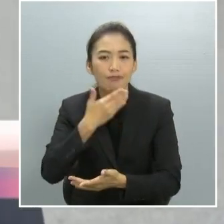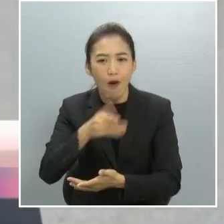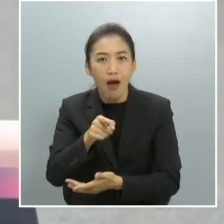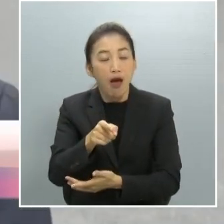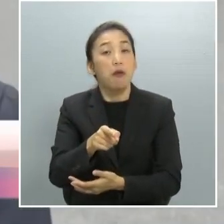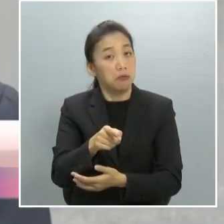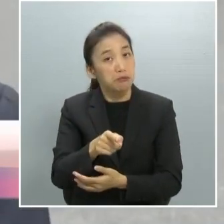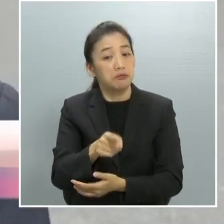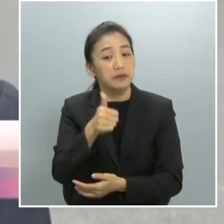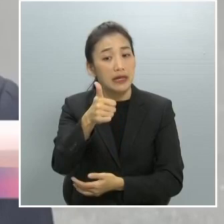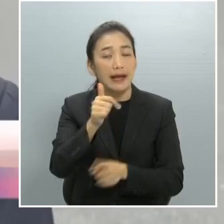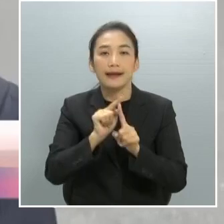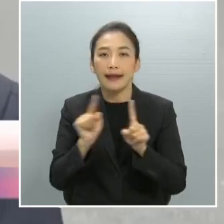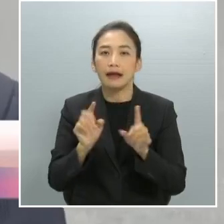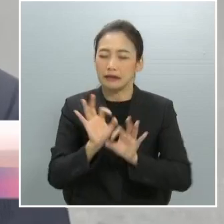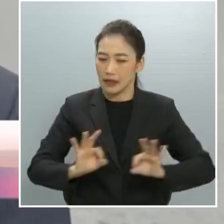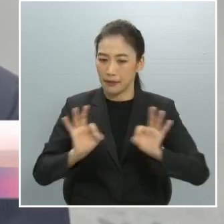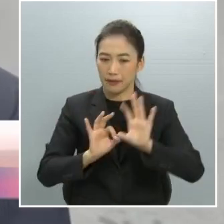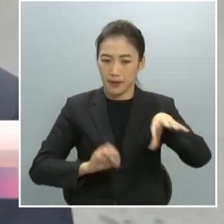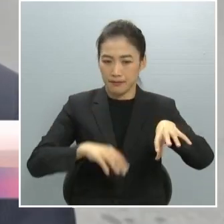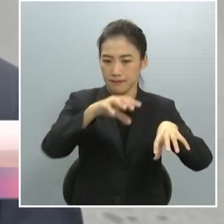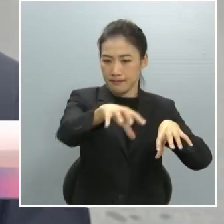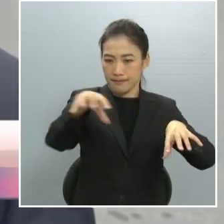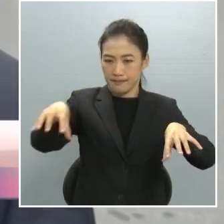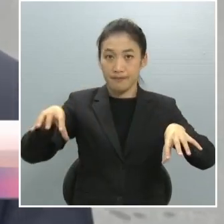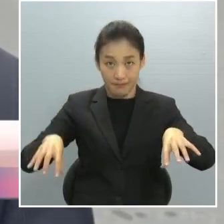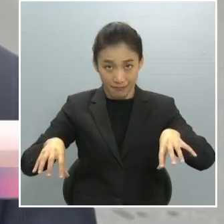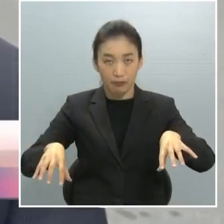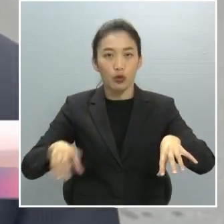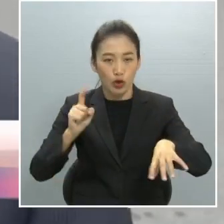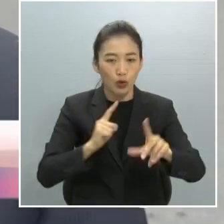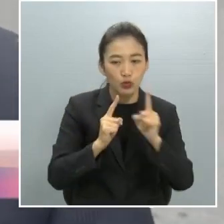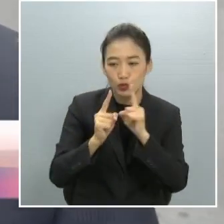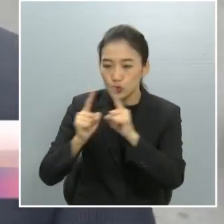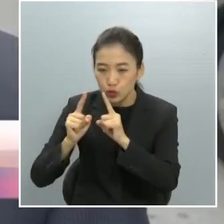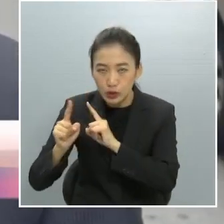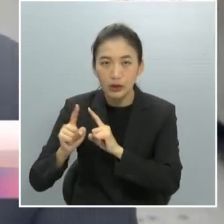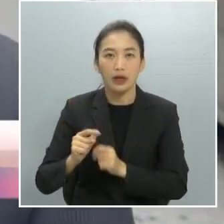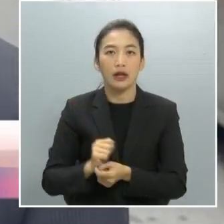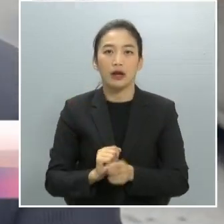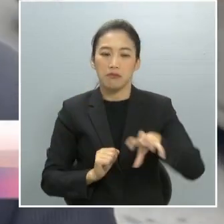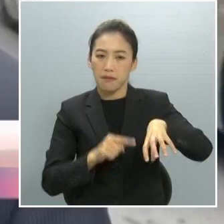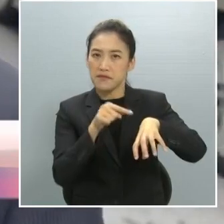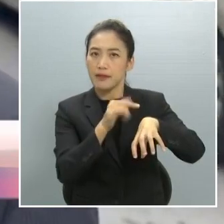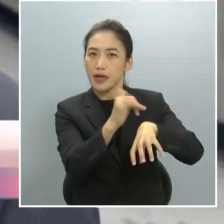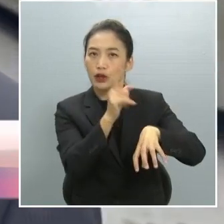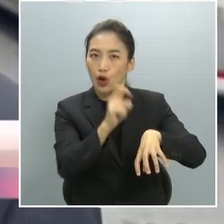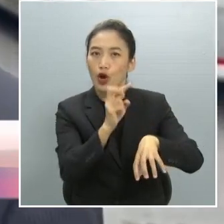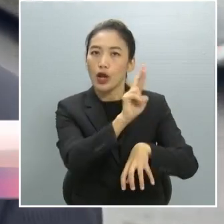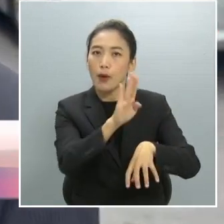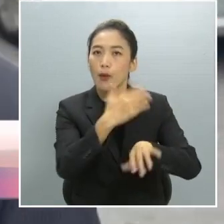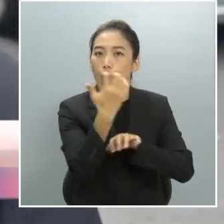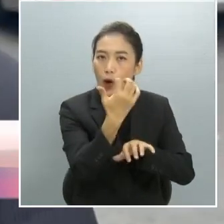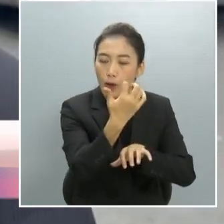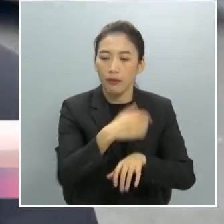หลายหน่วยงานแต่ละผู้ประกอบการจะต้องมีระบบคอมพิวเตอร์เพื่อคำนวณค่าใช้จ่ายเท่าไหร่ในระบบที่เรียกว่าระบบตั๋วร่ว